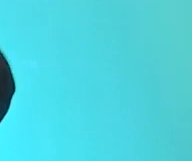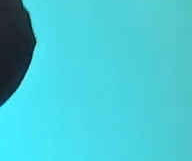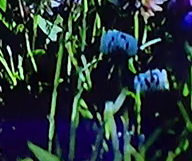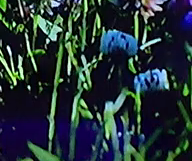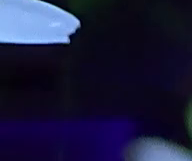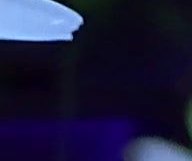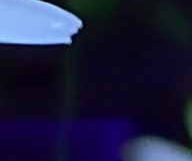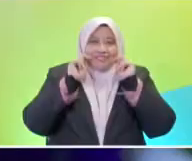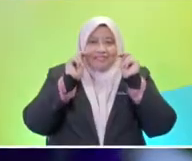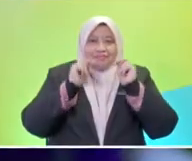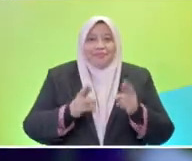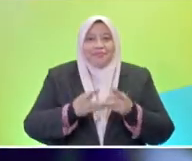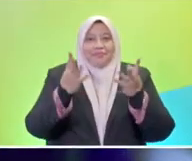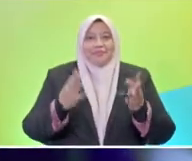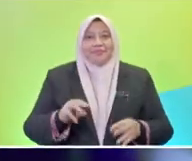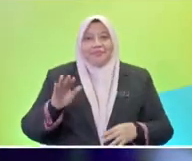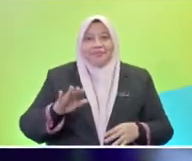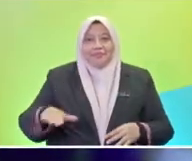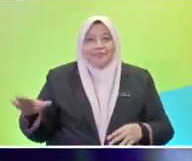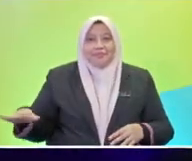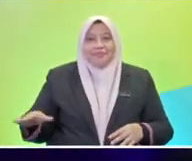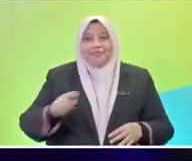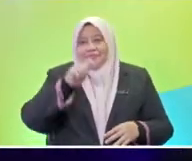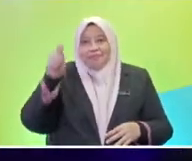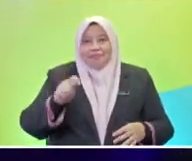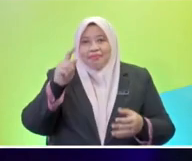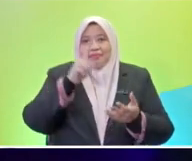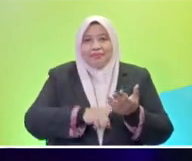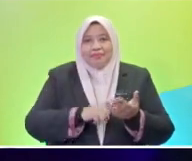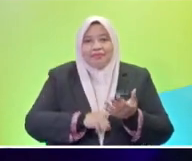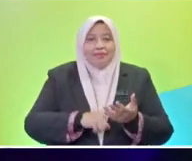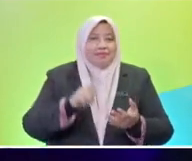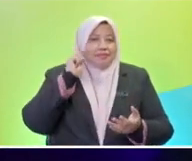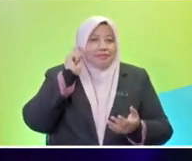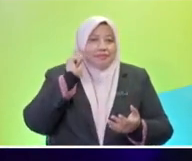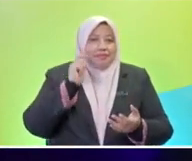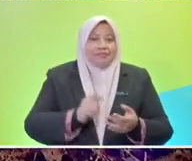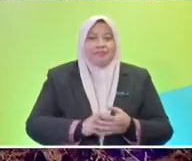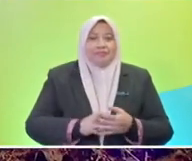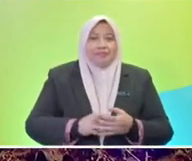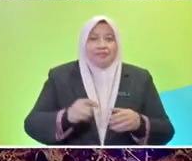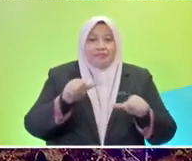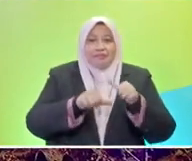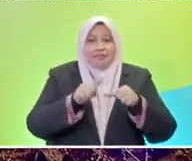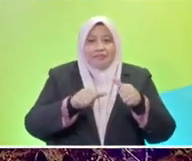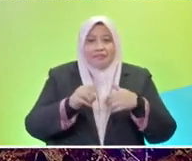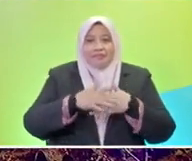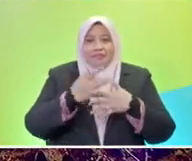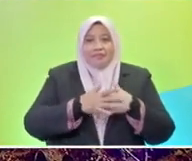Noraini, ramai ni adik-adik bertanya kan, apa kaitan gimmick tadi dengan kita nak belajar sains awal kali ini, cikgu